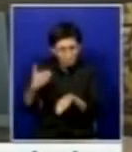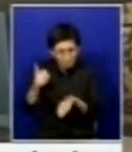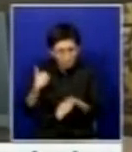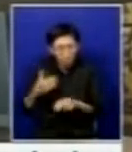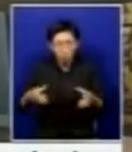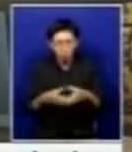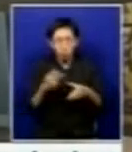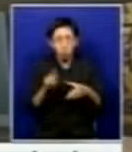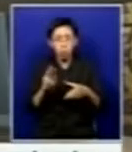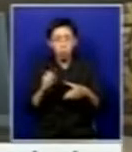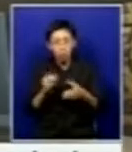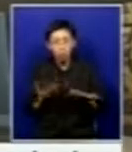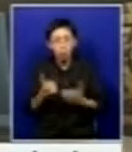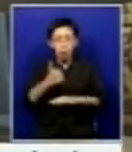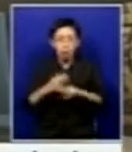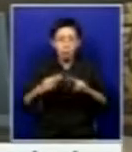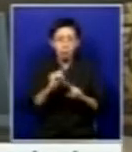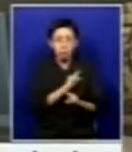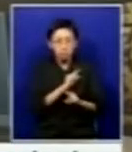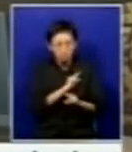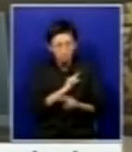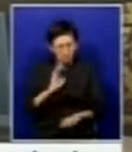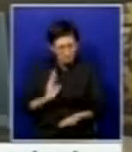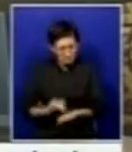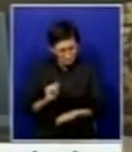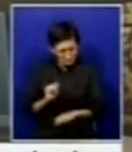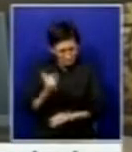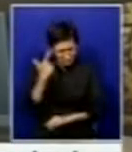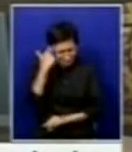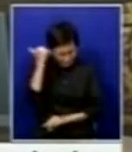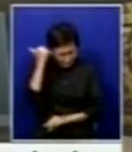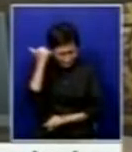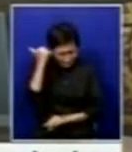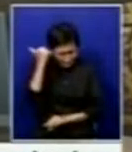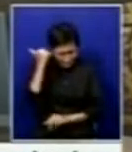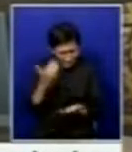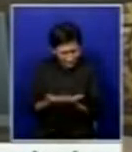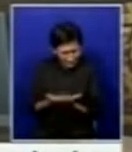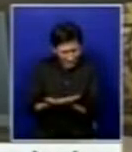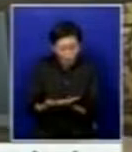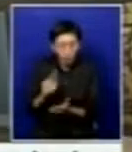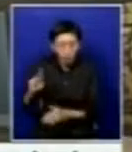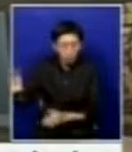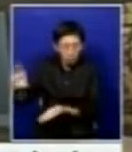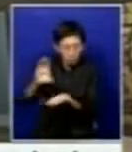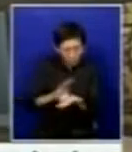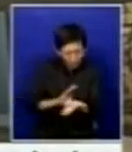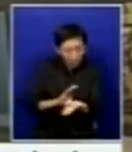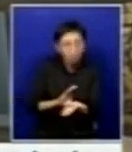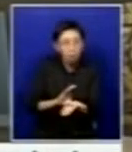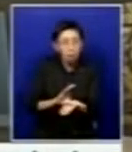อบว่ามีศักยภาพมีความสามารถไว้ใจว่าเงินของประเทศชาติบ้านเมือง